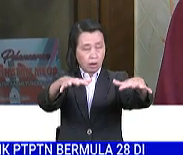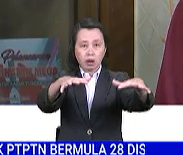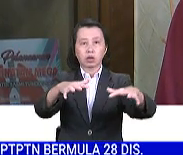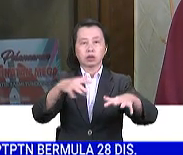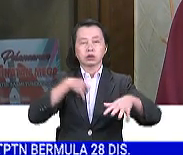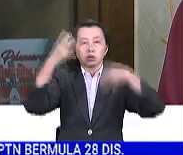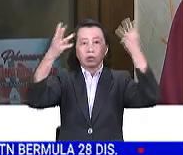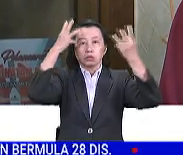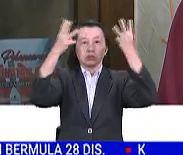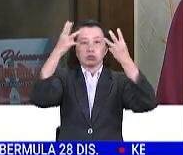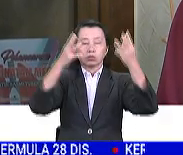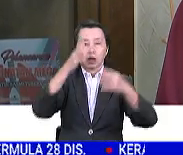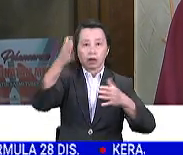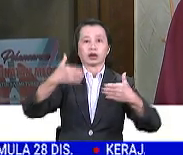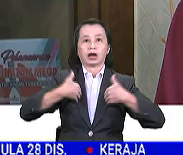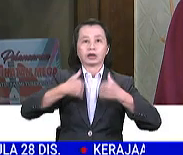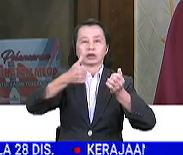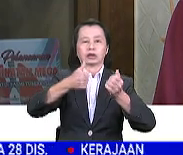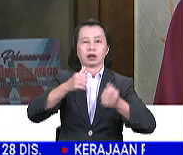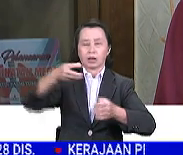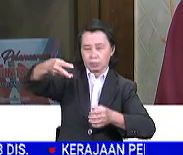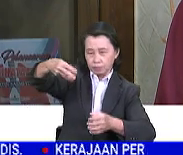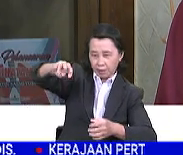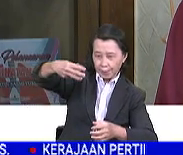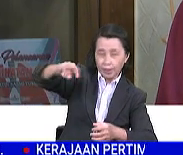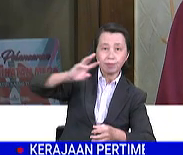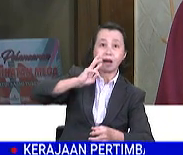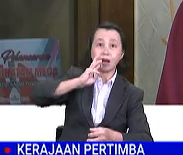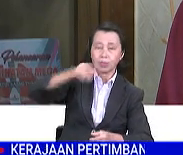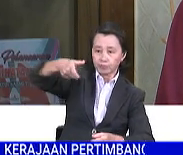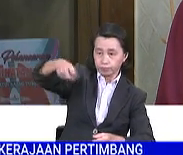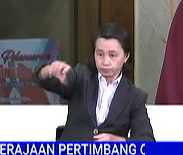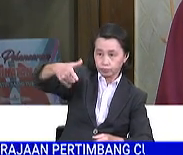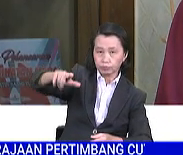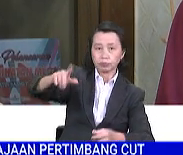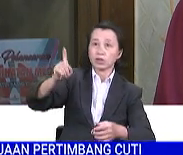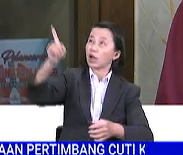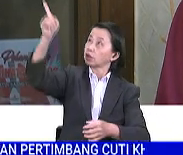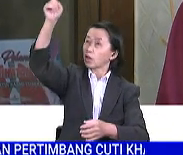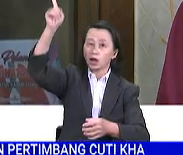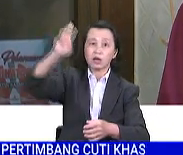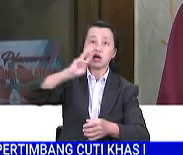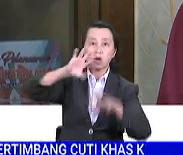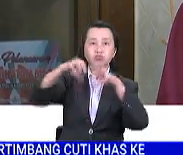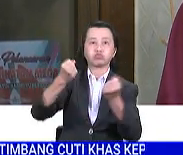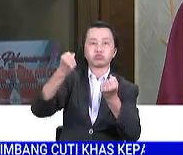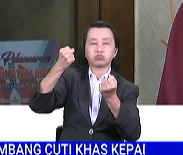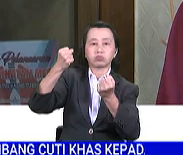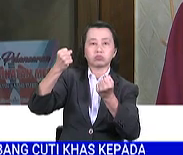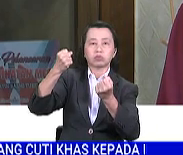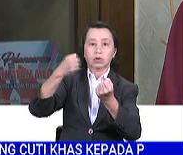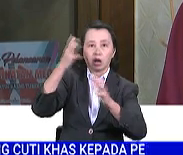kita khuatiri adalah akan ada pipe-pipe air yang di bawah tanah tu mungkin bocor. Dan bila bocor dah